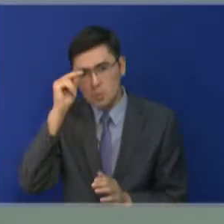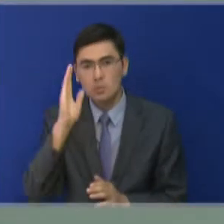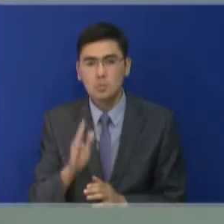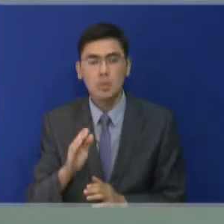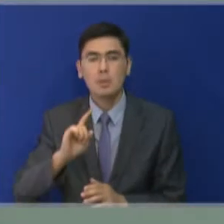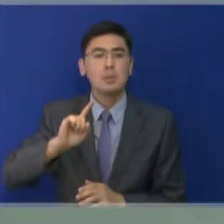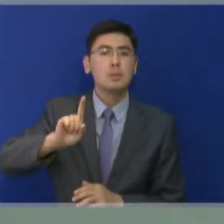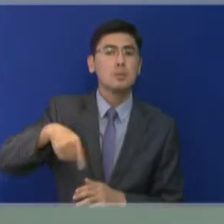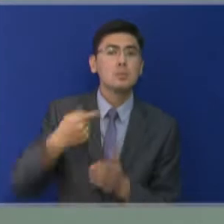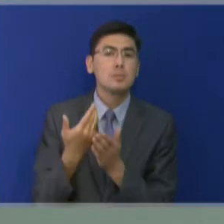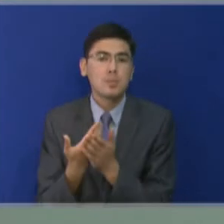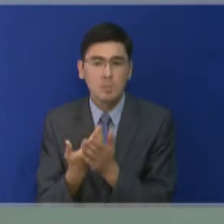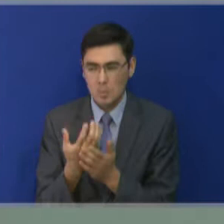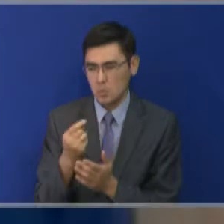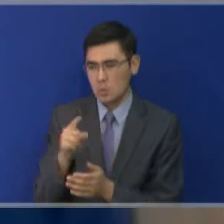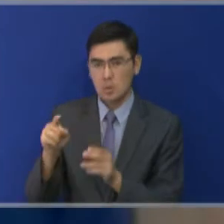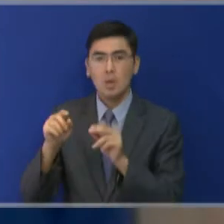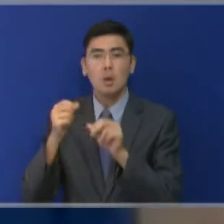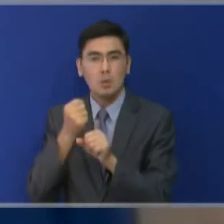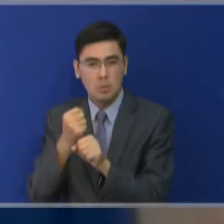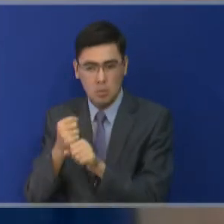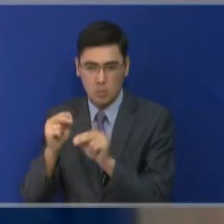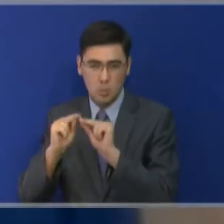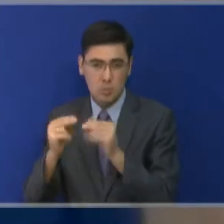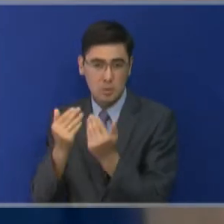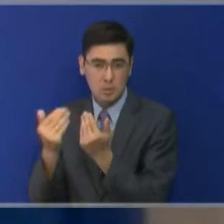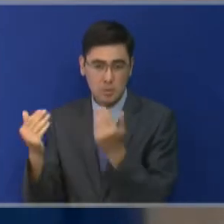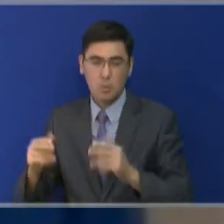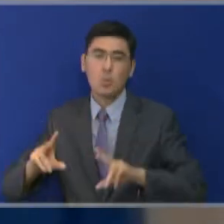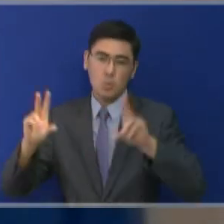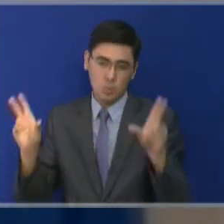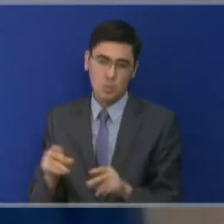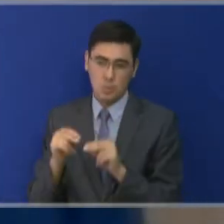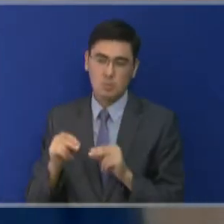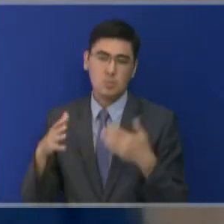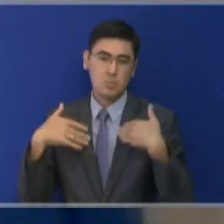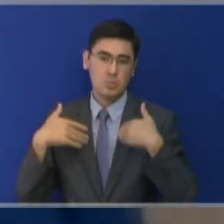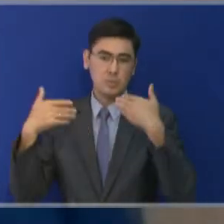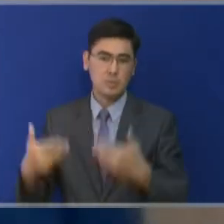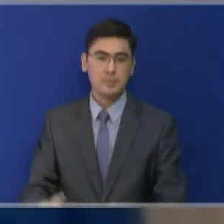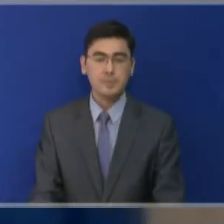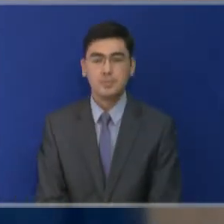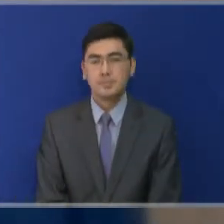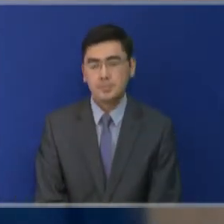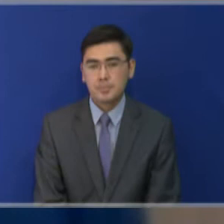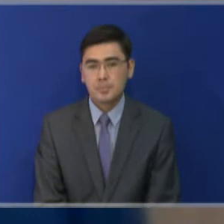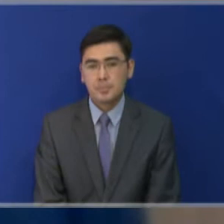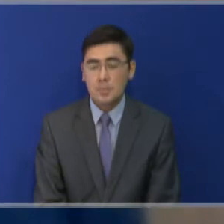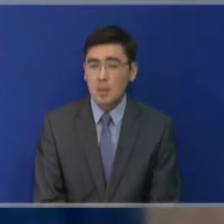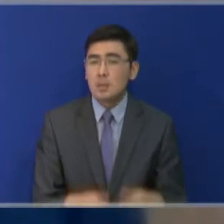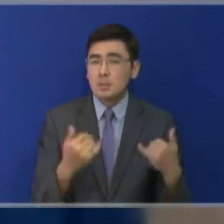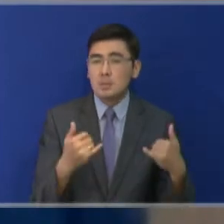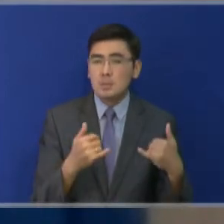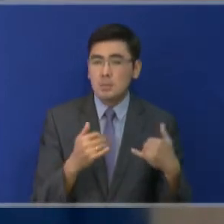ұстаздар қауымына сәттілік тіледі. Пандемия өмірден бар саласына өз әсерін